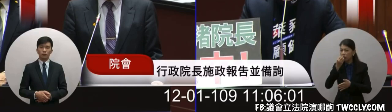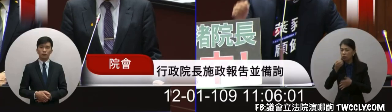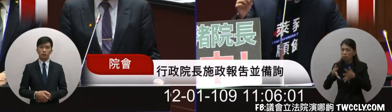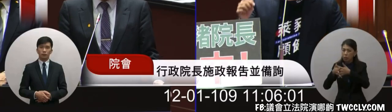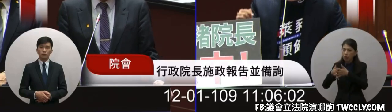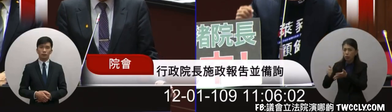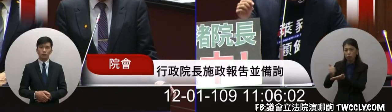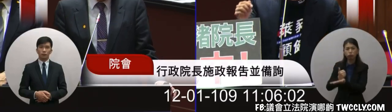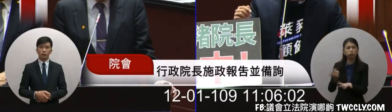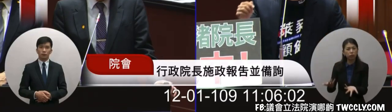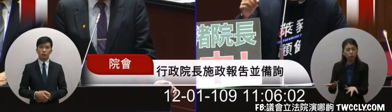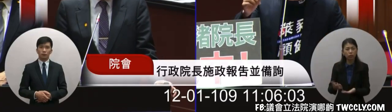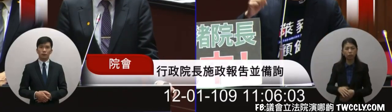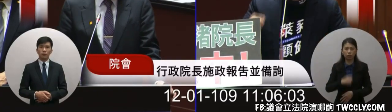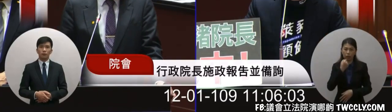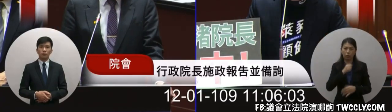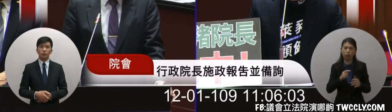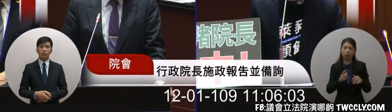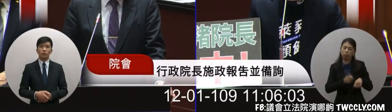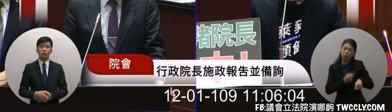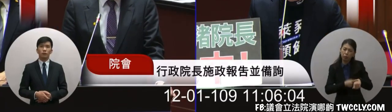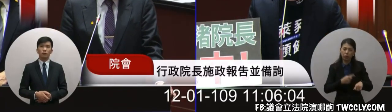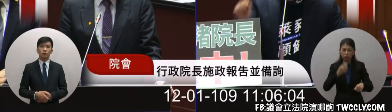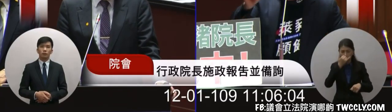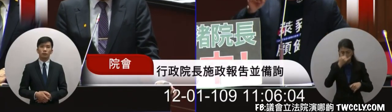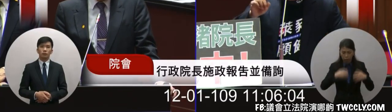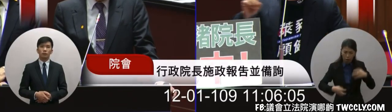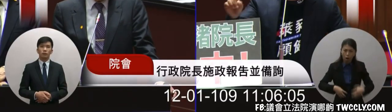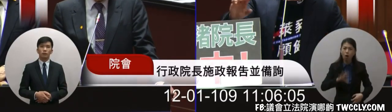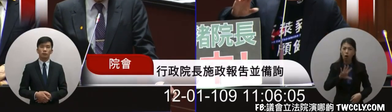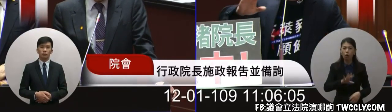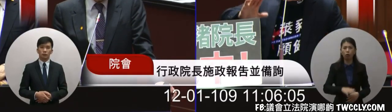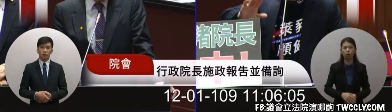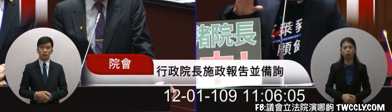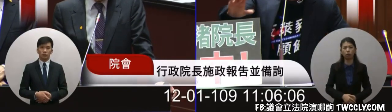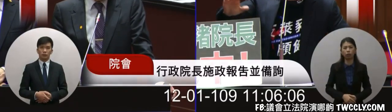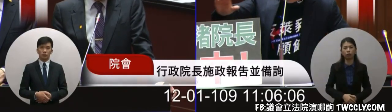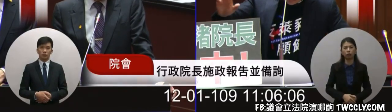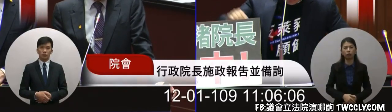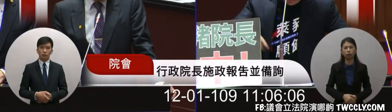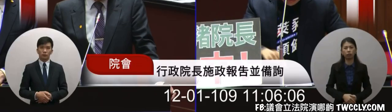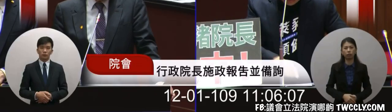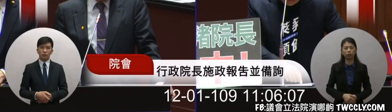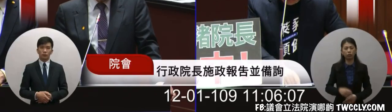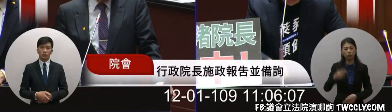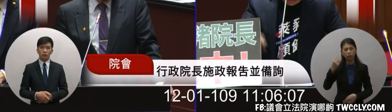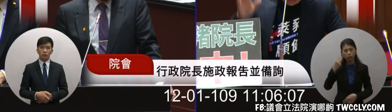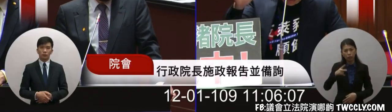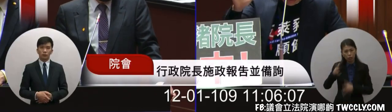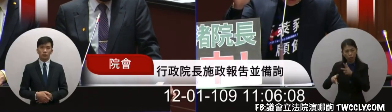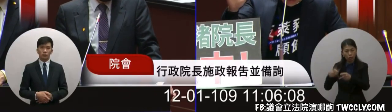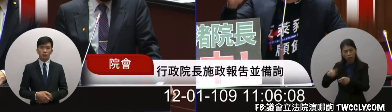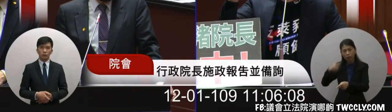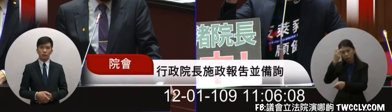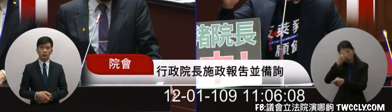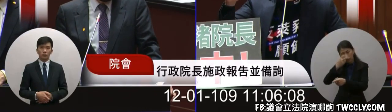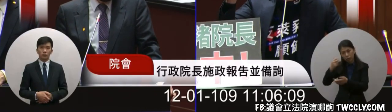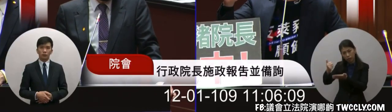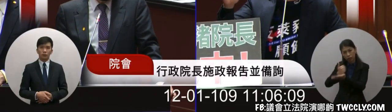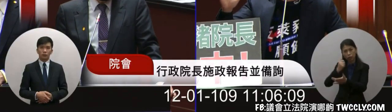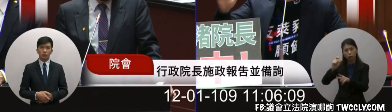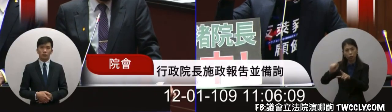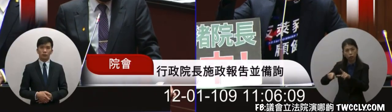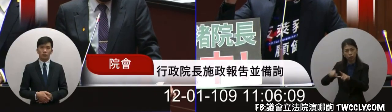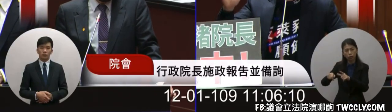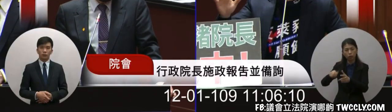样嘛，我们台湾的饮食习惯有吃内脏啊，那我们不应该再去看看我们现在有进口的53家猪肉